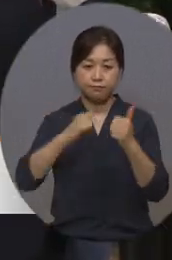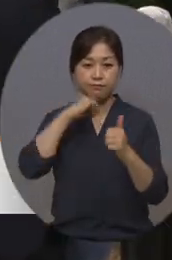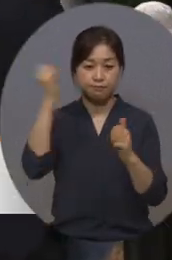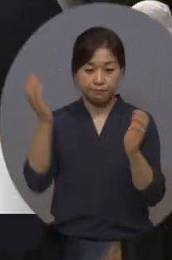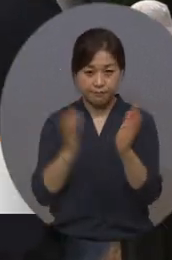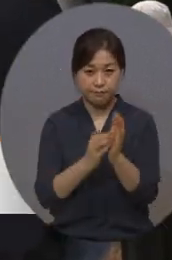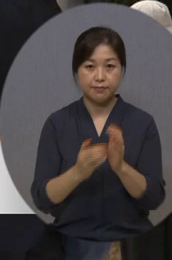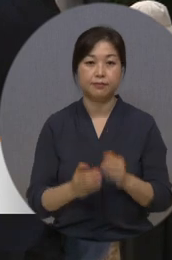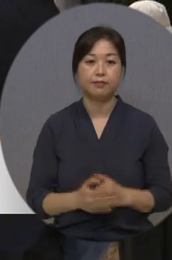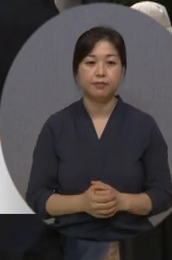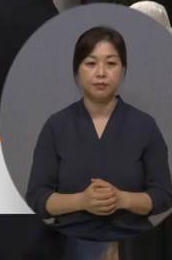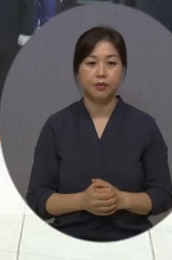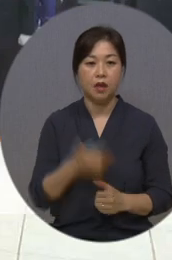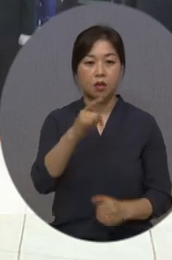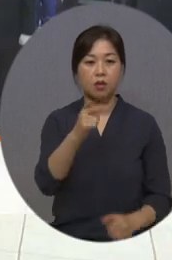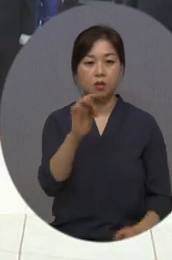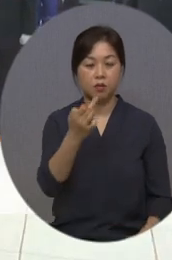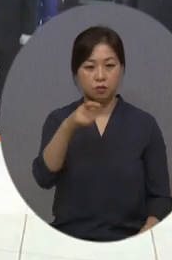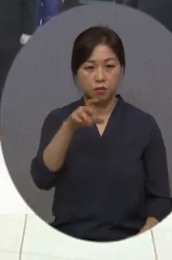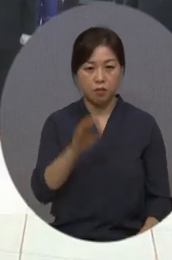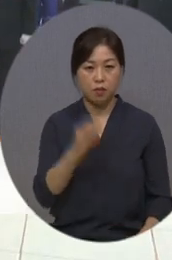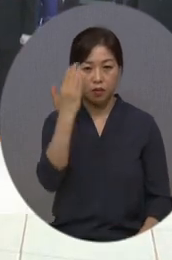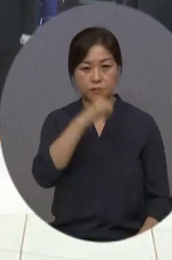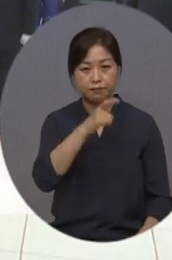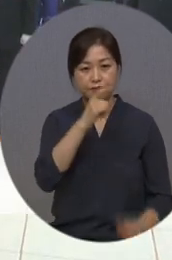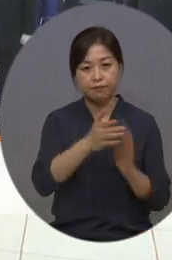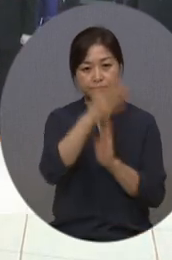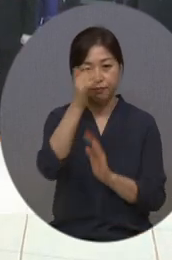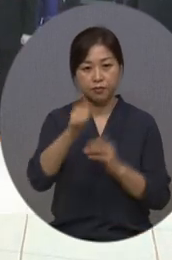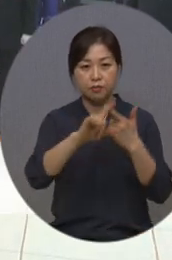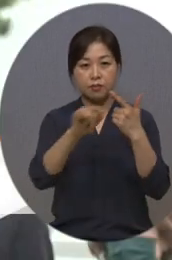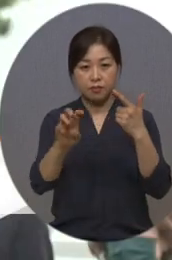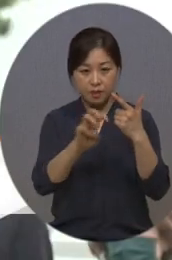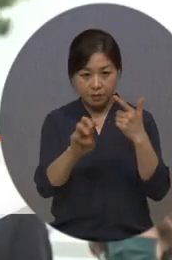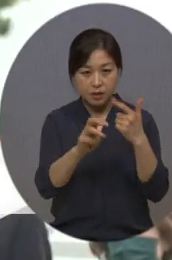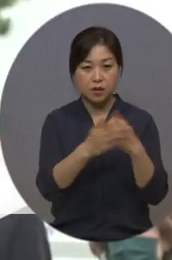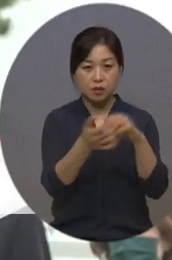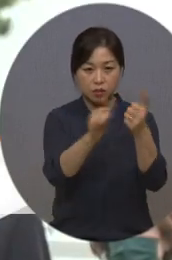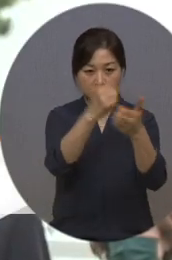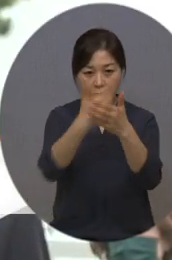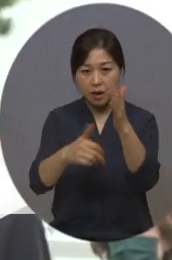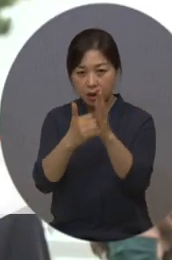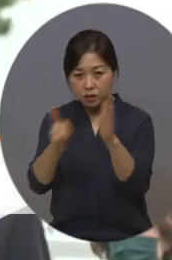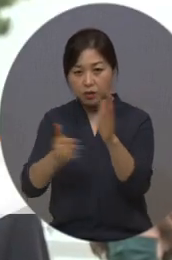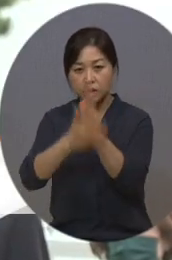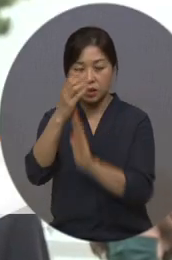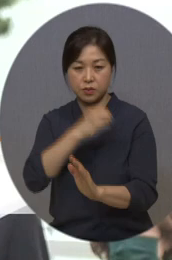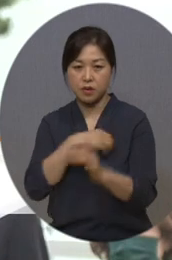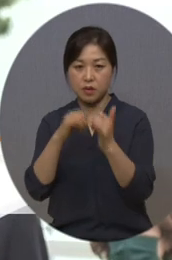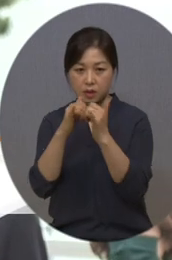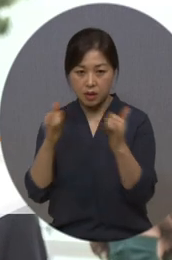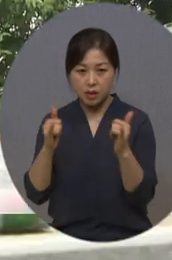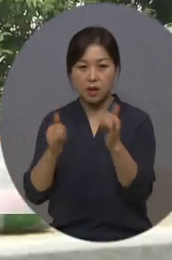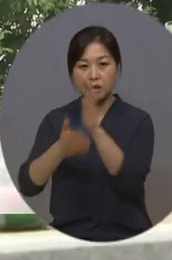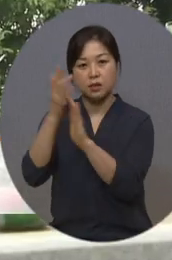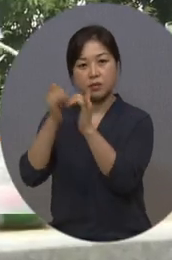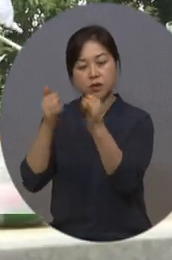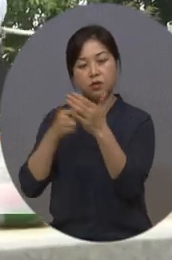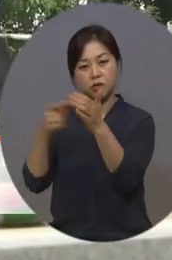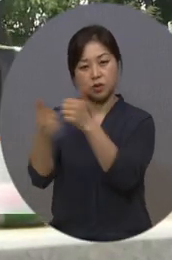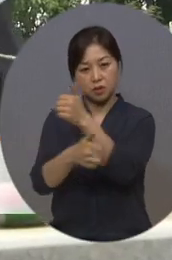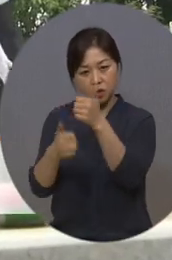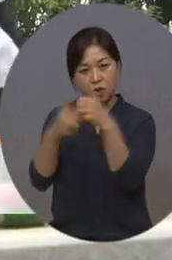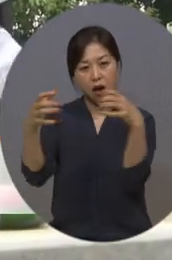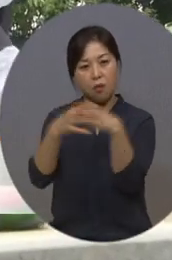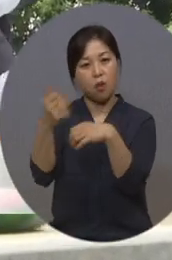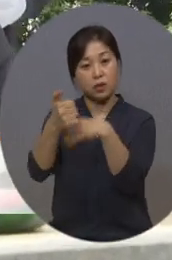통과한 가운데 권오봉 여수시장이 30일 유가족들과 시의회 의원, 시민 추진위원 등 50명과